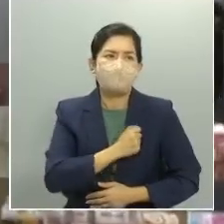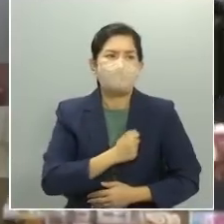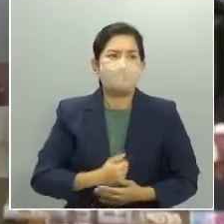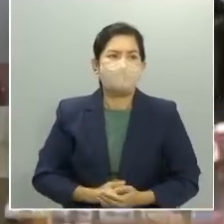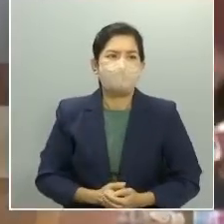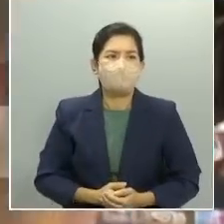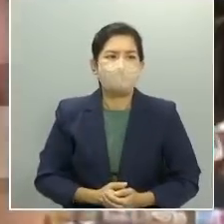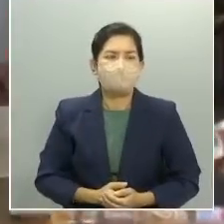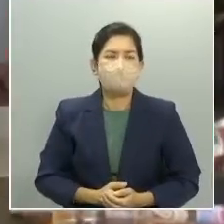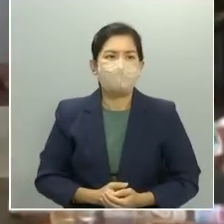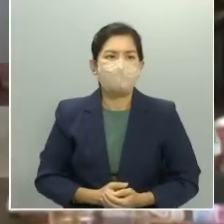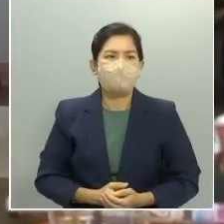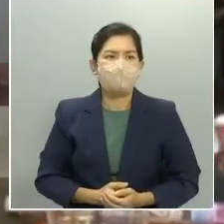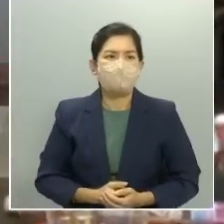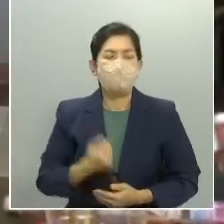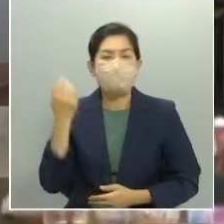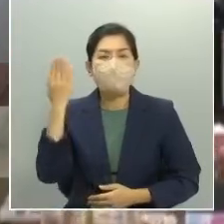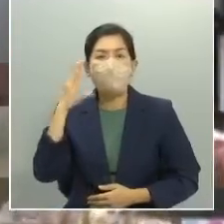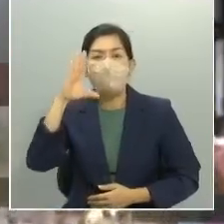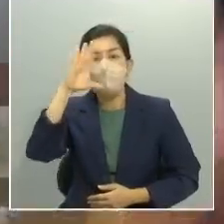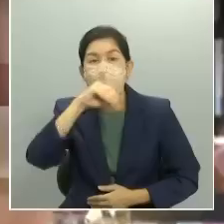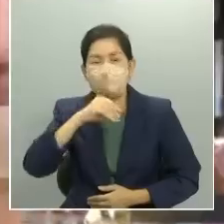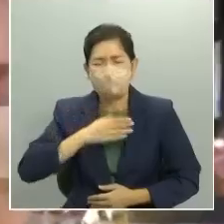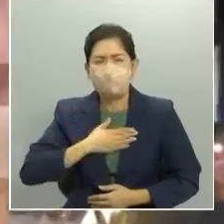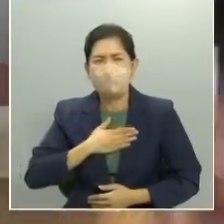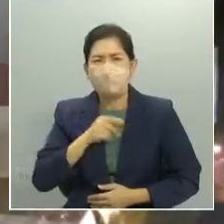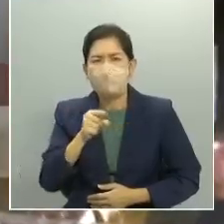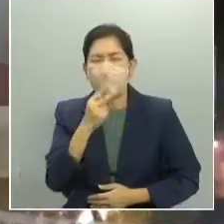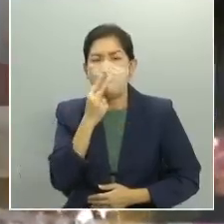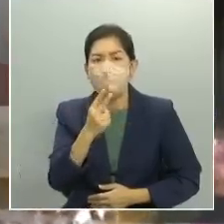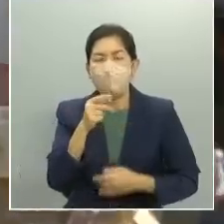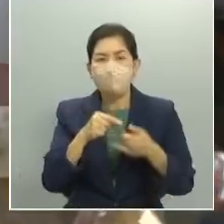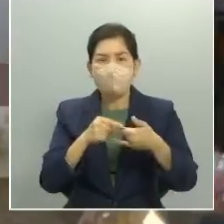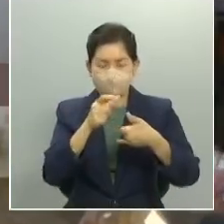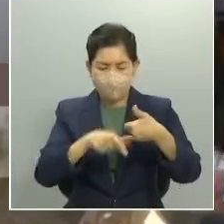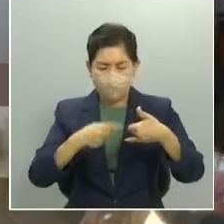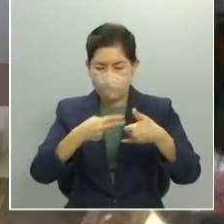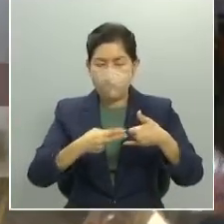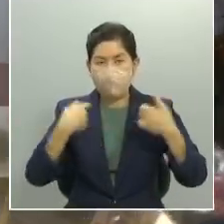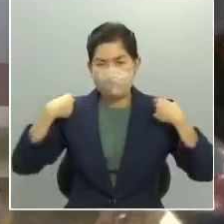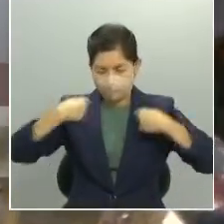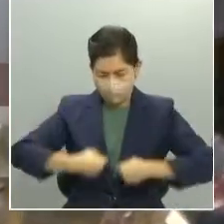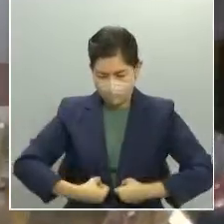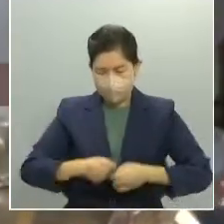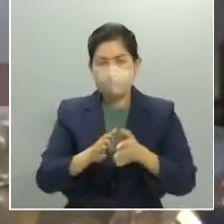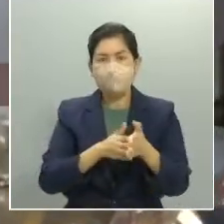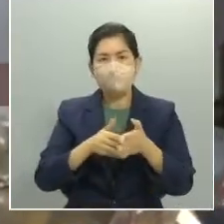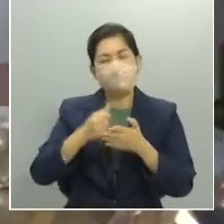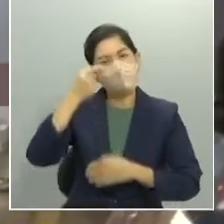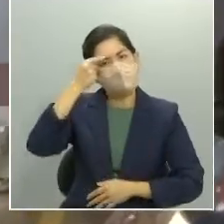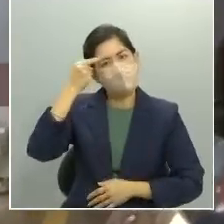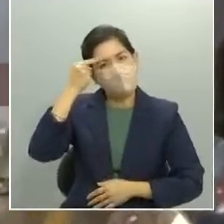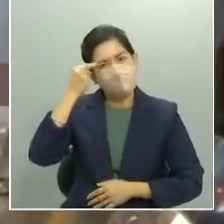เตือนมันเมื่อคืนมันใส่ชุดดำหมดเลยนะทุกเที่ยวนี่มันไม่ใส่เลยนะเป็นเขาให้มันเข้าได้ยัง